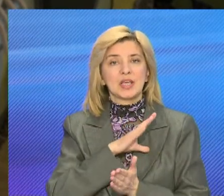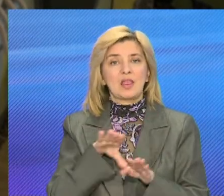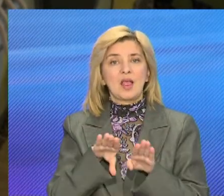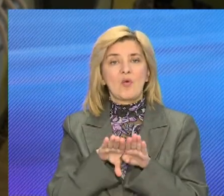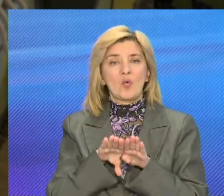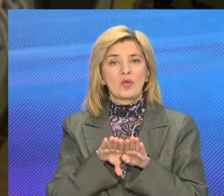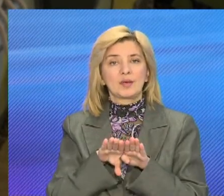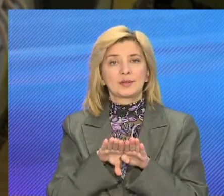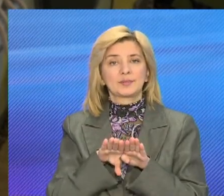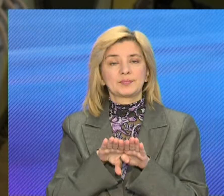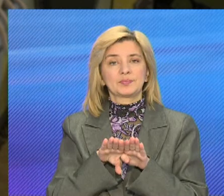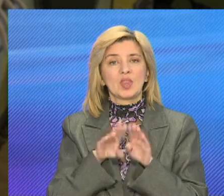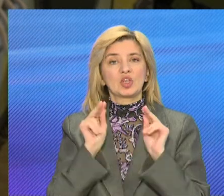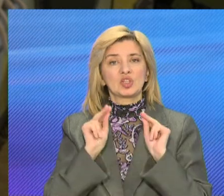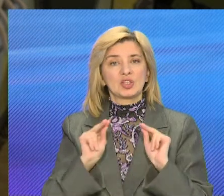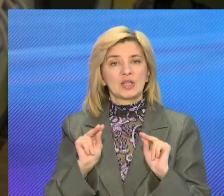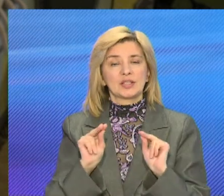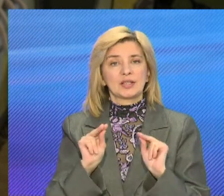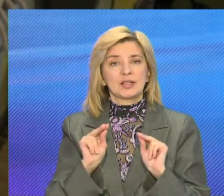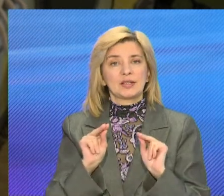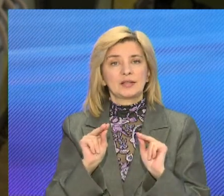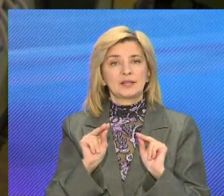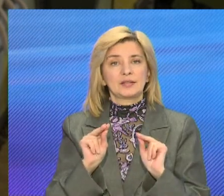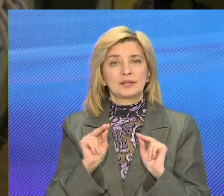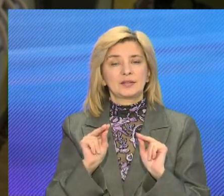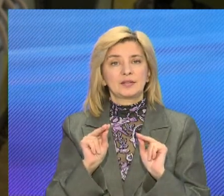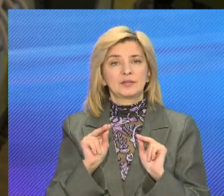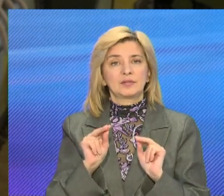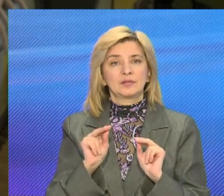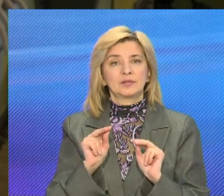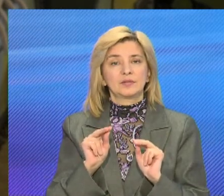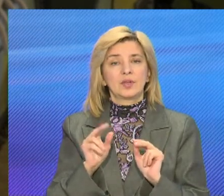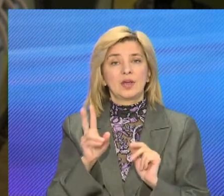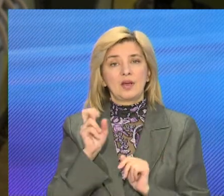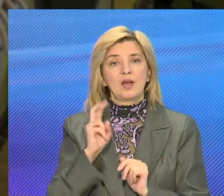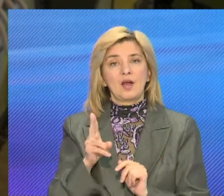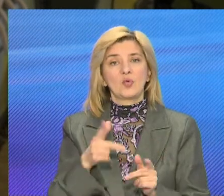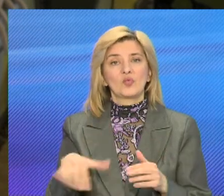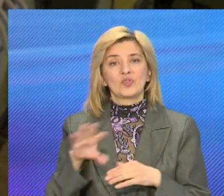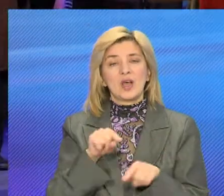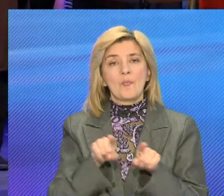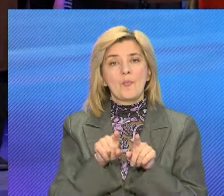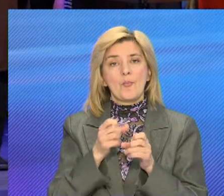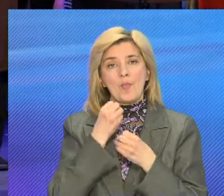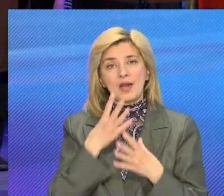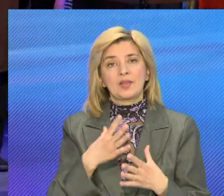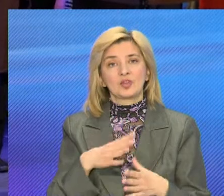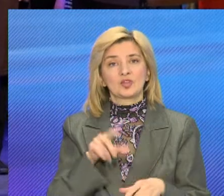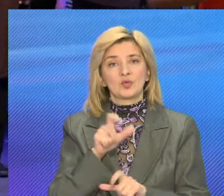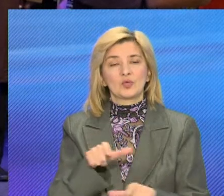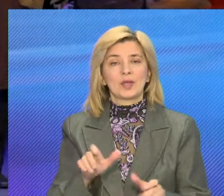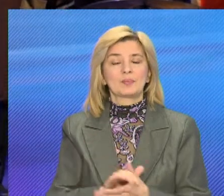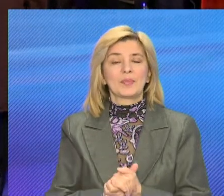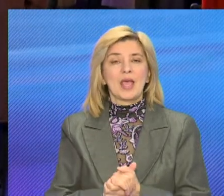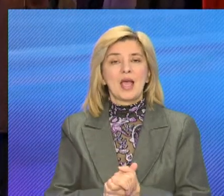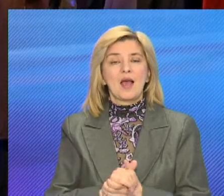вот честный, вот, ну, в общем, как у всех порядочных людей. Вот. Пристойность для Мадлон